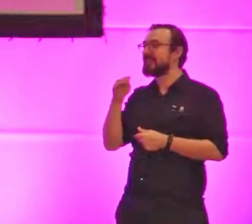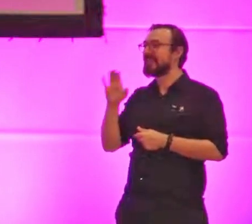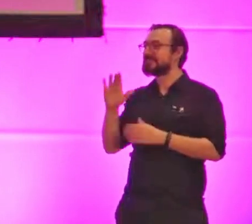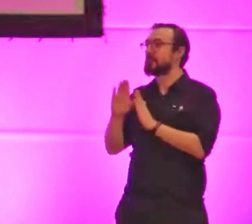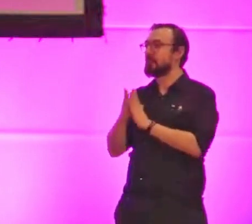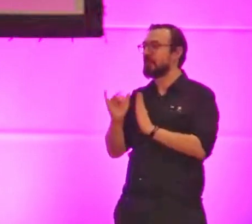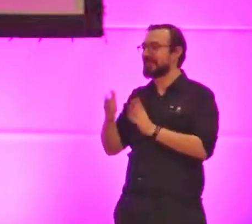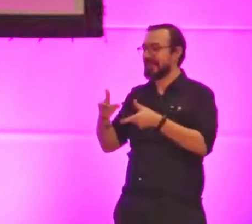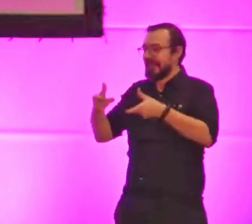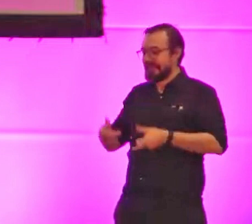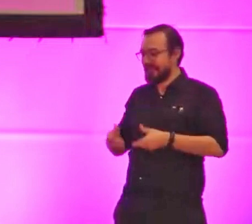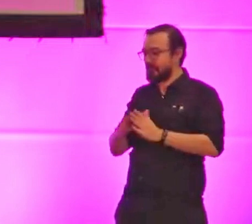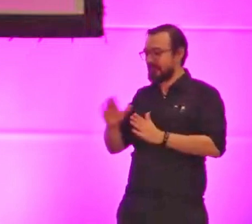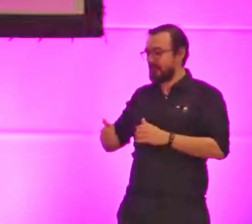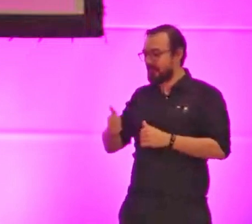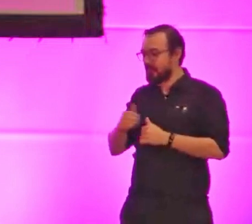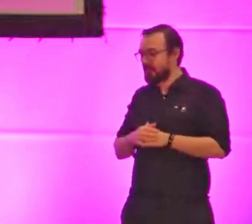chef.